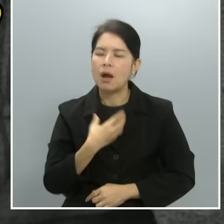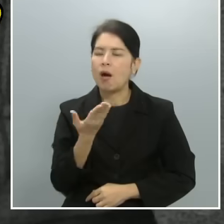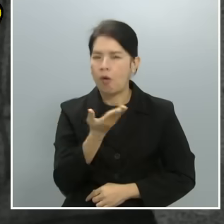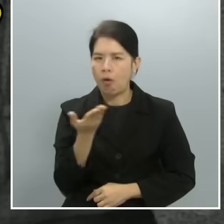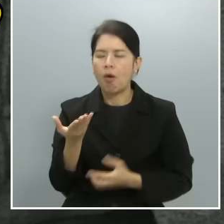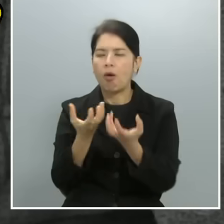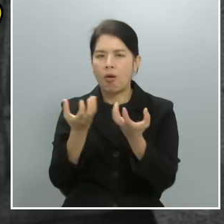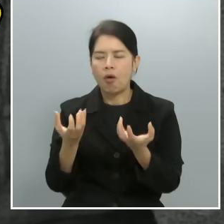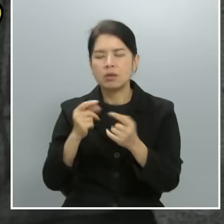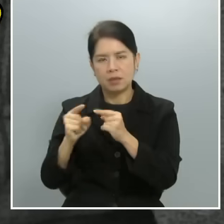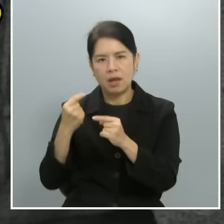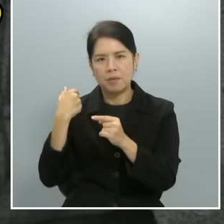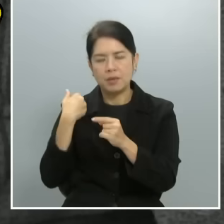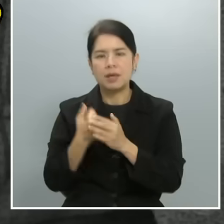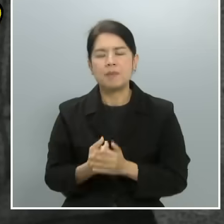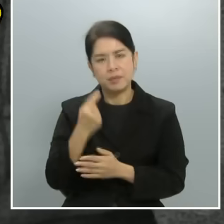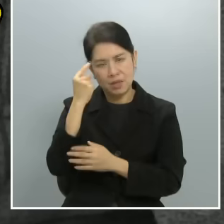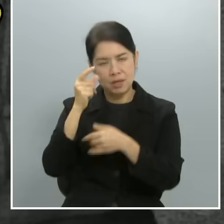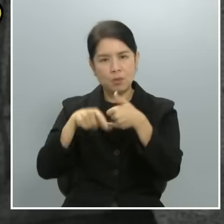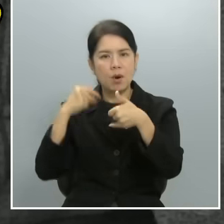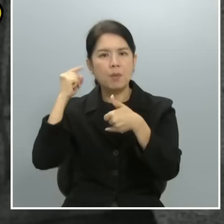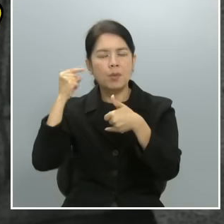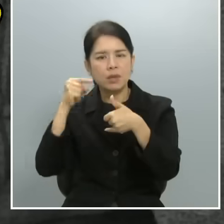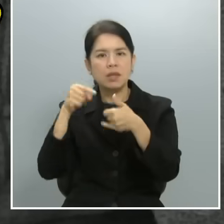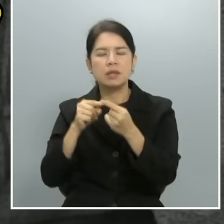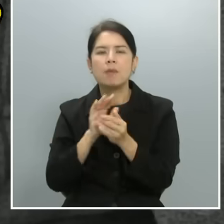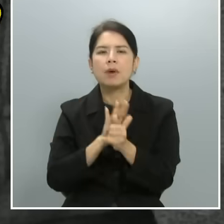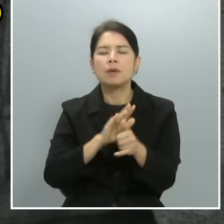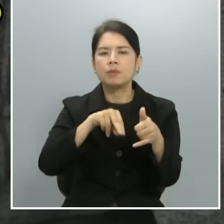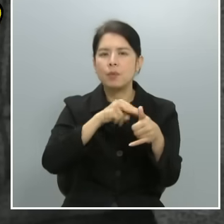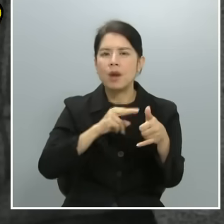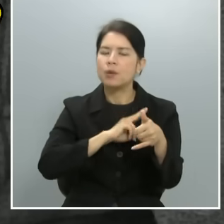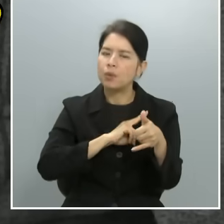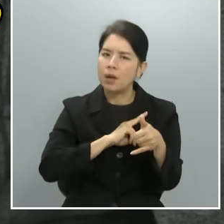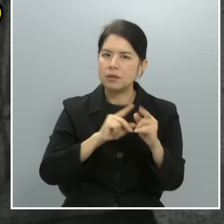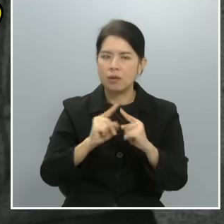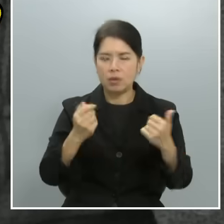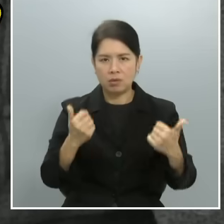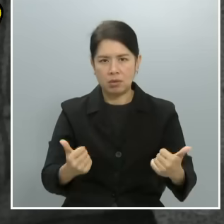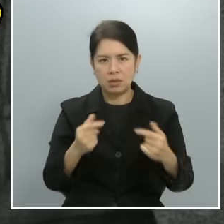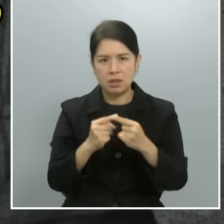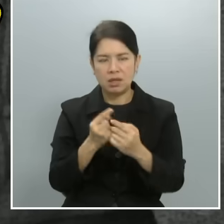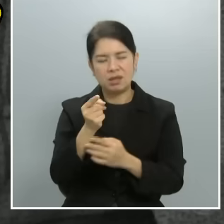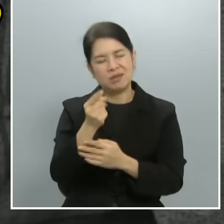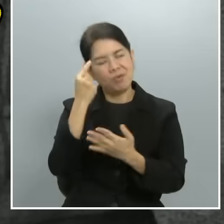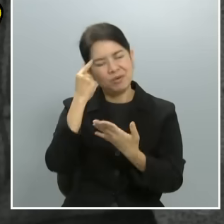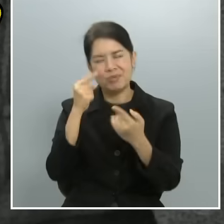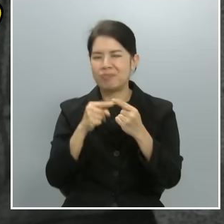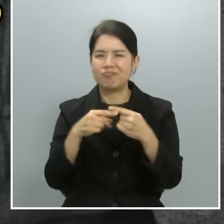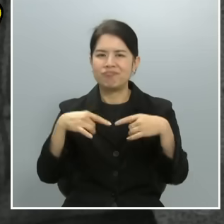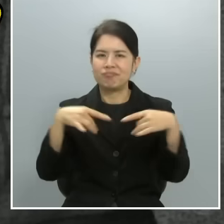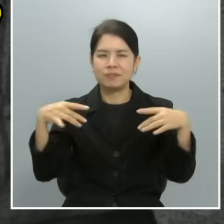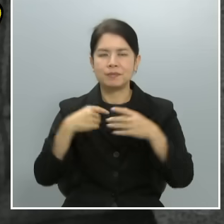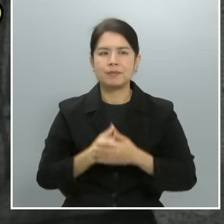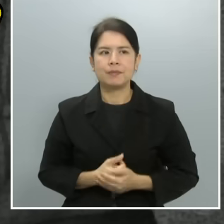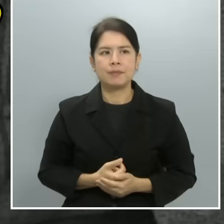ทีแรกเข้าใจว่าผู้หญิงคนนี้จะมาดูแลตนเองยามแก่เฒ่าแต่ทุกอย่างมันฝันสลายหมด เนี่ยฮะเอาล